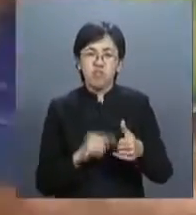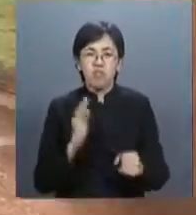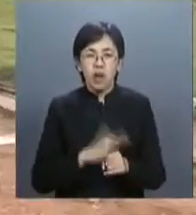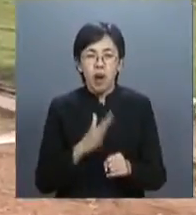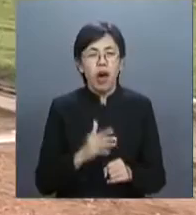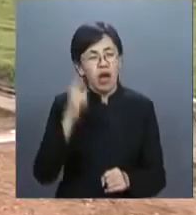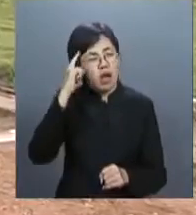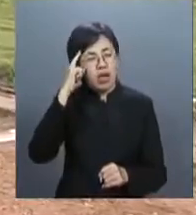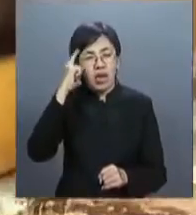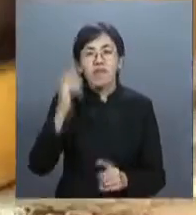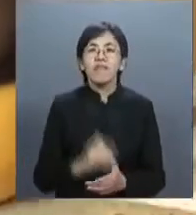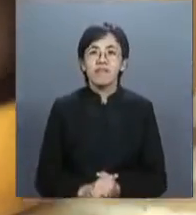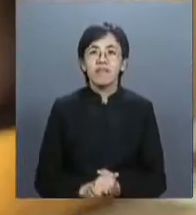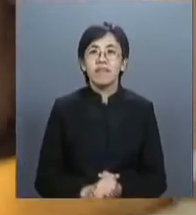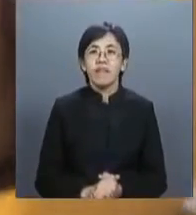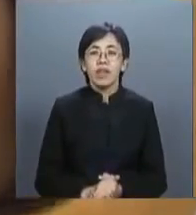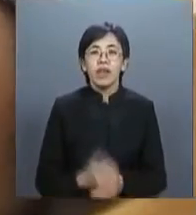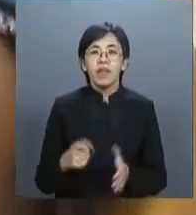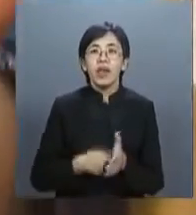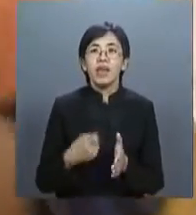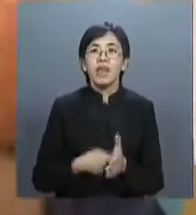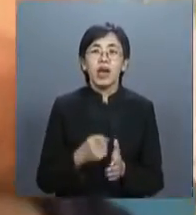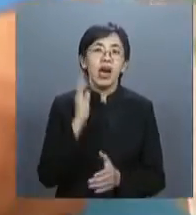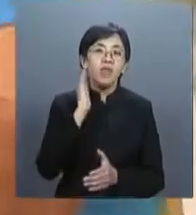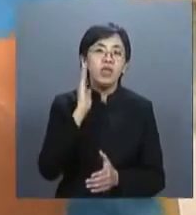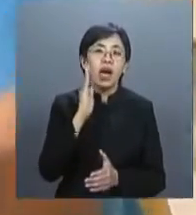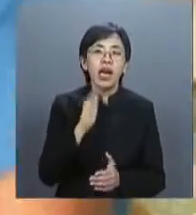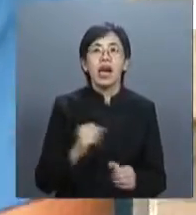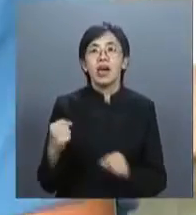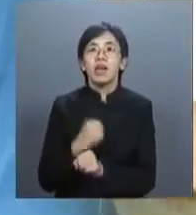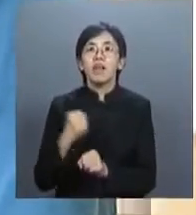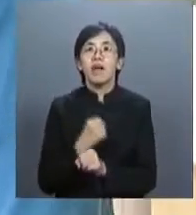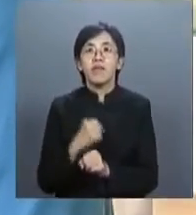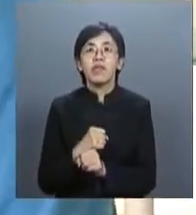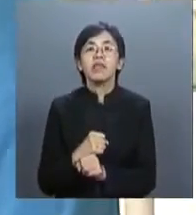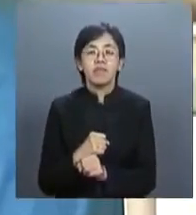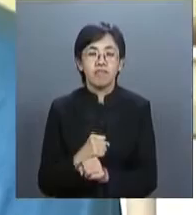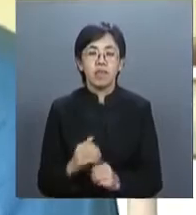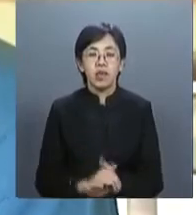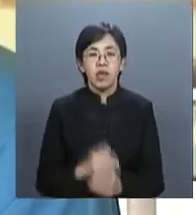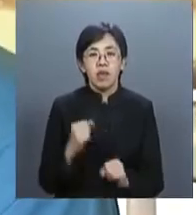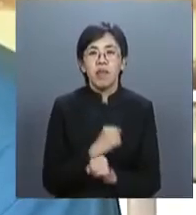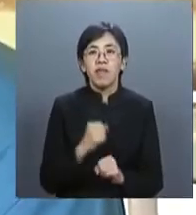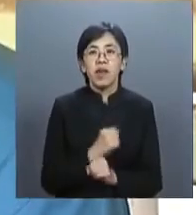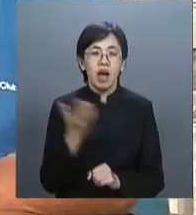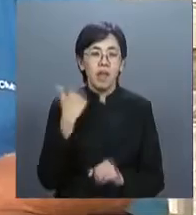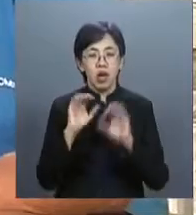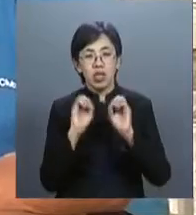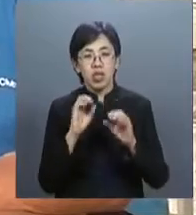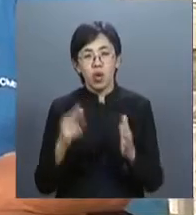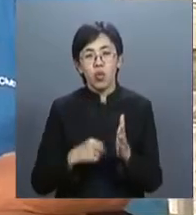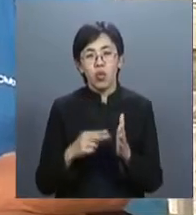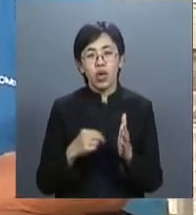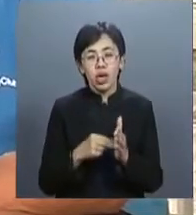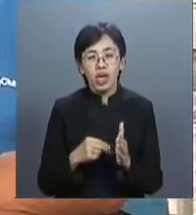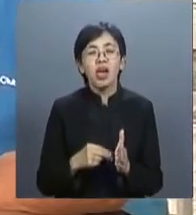ไปถึงฝั่งฝันนั่นจึงเป็นสาเหตุที่ทำให้เด็กคนนี้ถูกส่งมาฝึกกับโค้ชเหลียงสมบัติจันทร์ผ่องศรีอดีตโค้ชวิ่งมาราธอนทีมชาติ